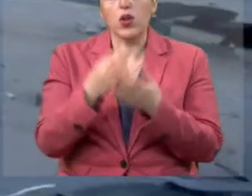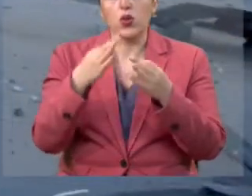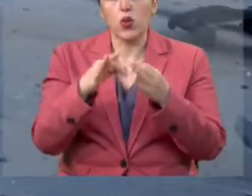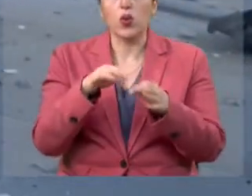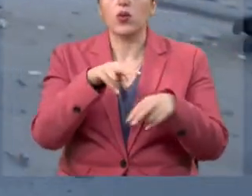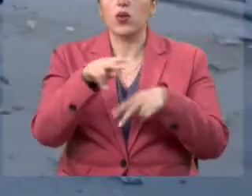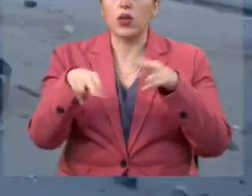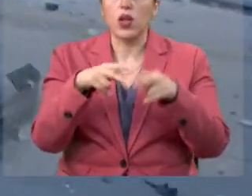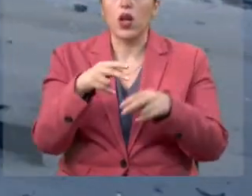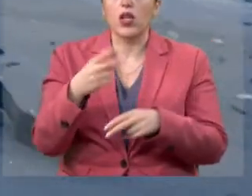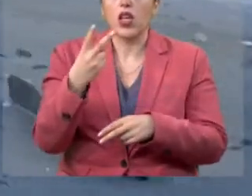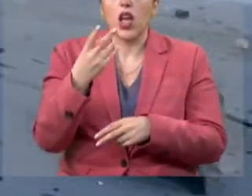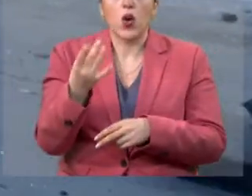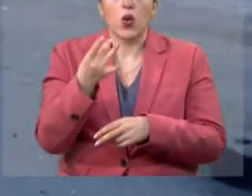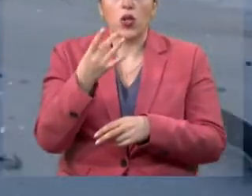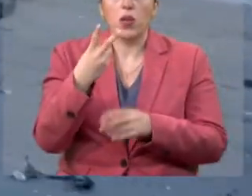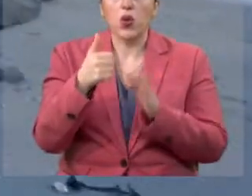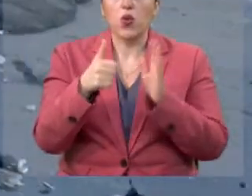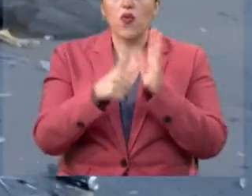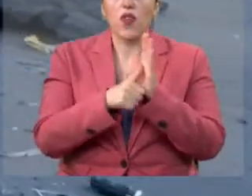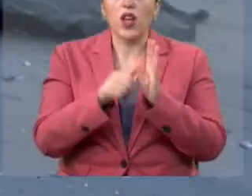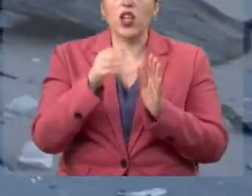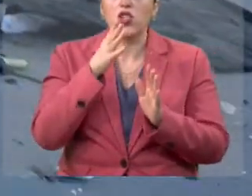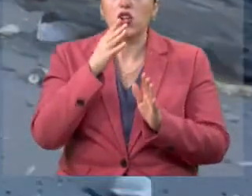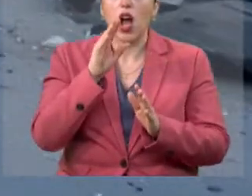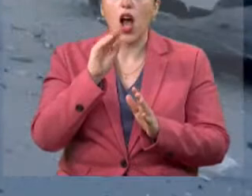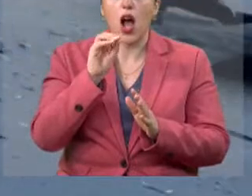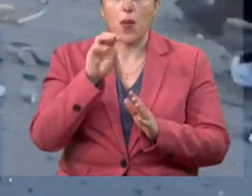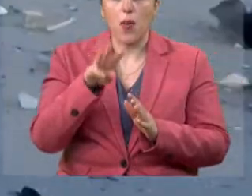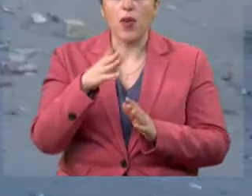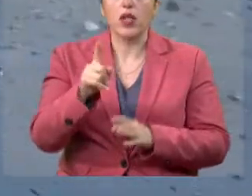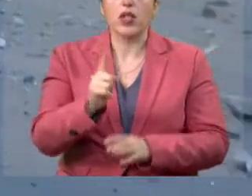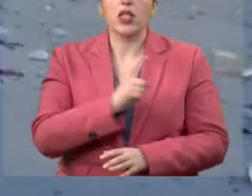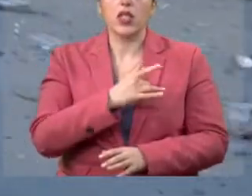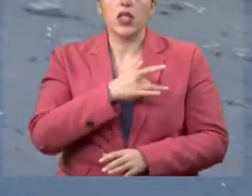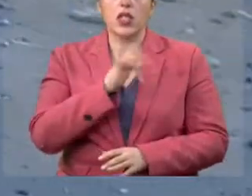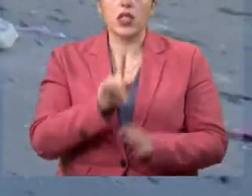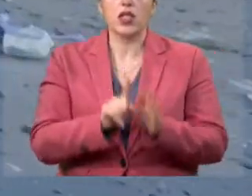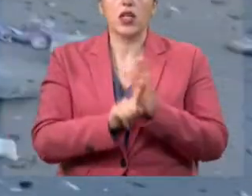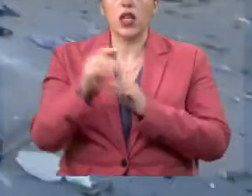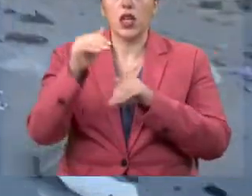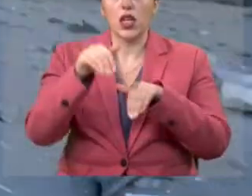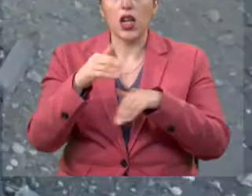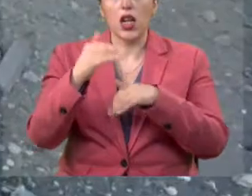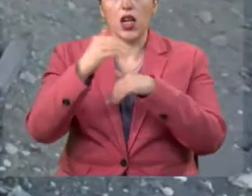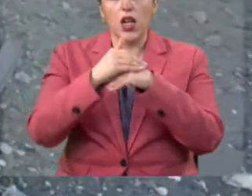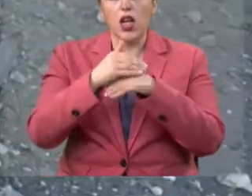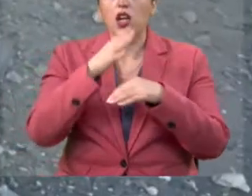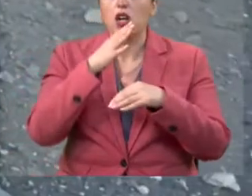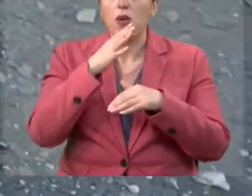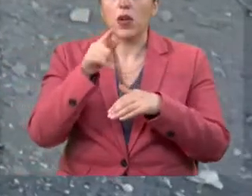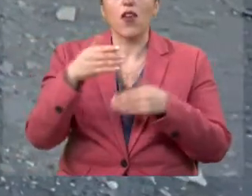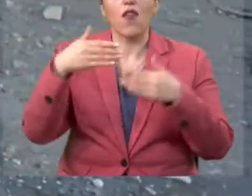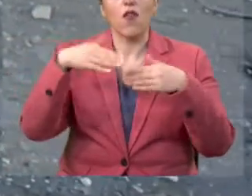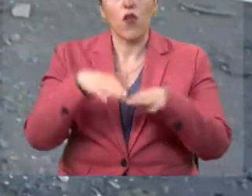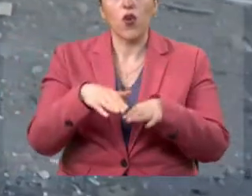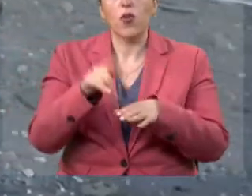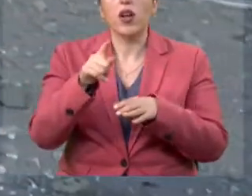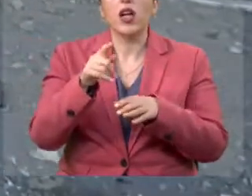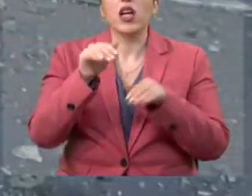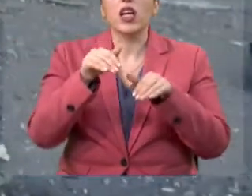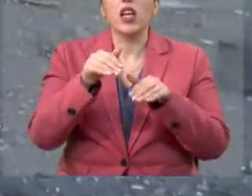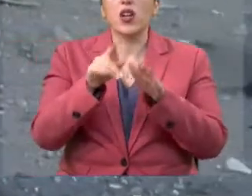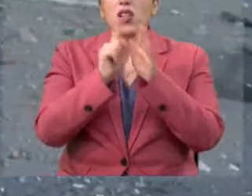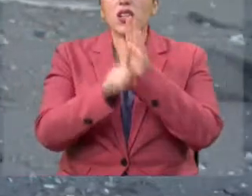արդեն երկրորդ անգամ 36 ժամյա պարետային ժամ հայտարարելու որոշումը կայացվեց կիրակի ուշ երեկոյան տեղի ունեցած հրթիռակոծությունից